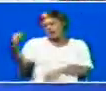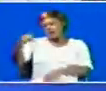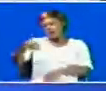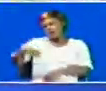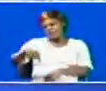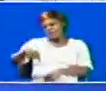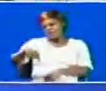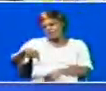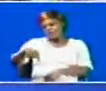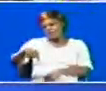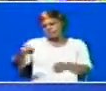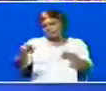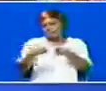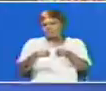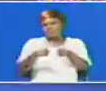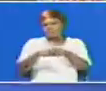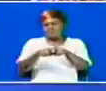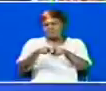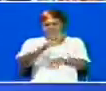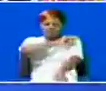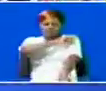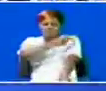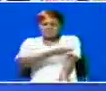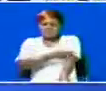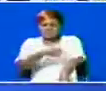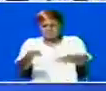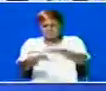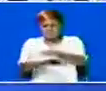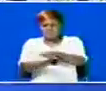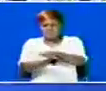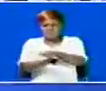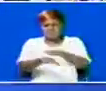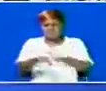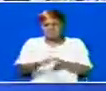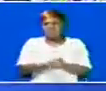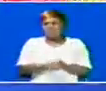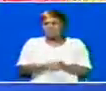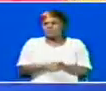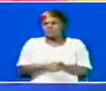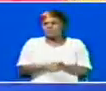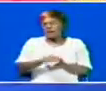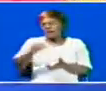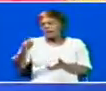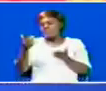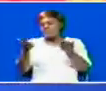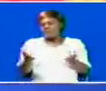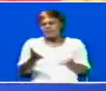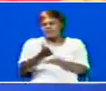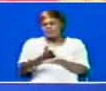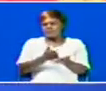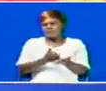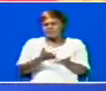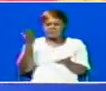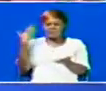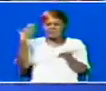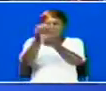ndiye aliyehudhuria, na nchi ya Nigeria ikiwakilishwa na makamu wa rais Yemi Osanbajo. Wengine waliohudhuria ni baadhi ya waliokuwa